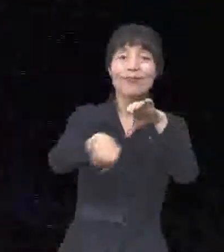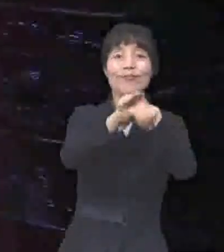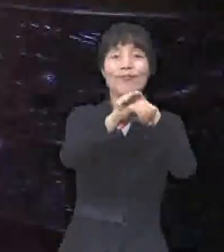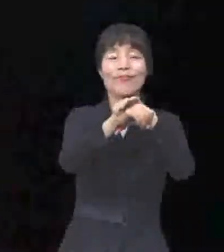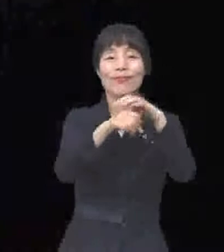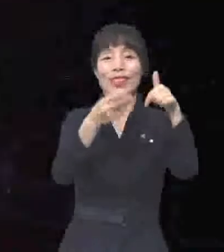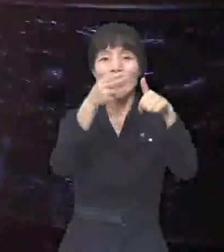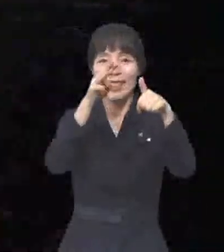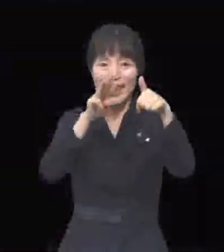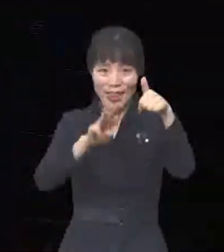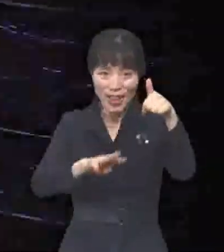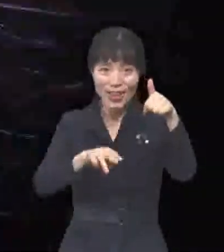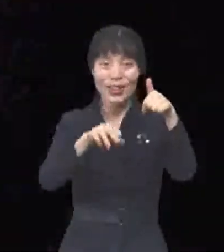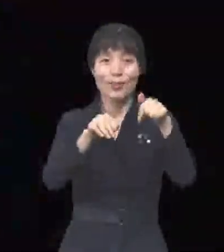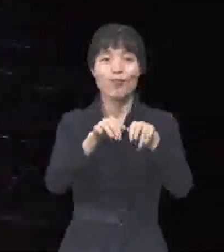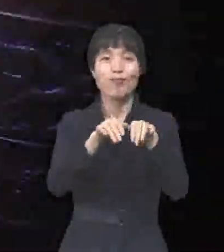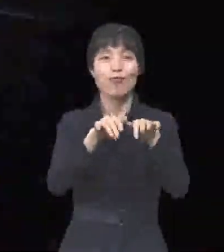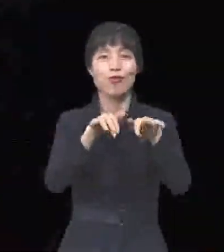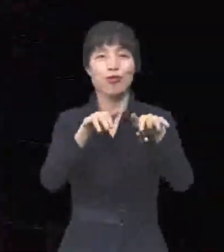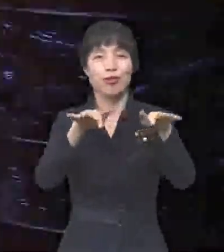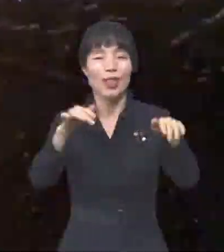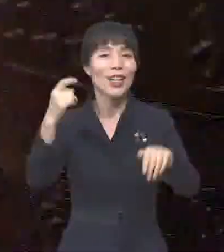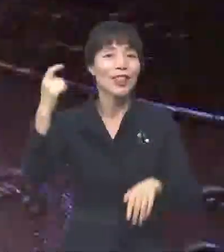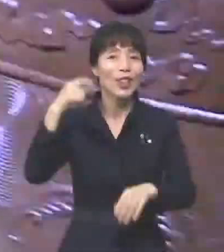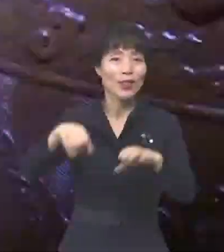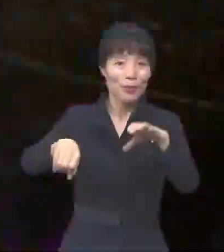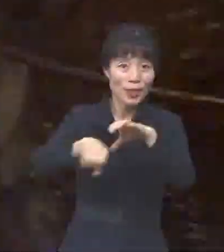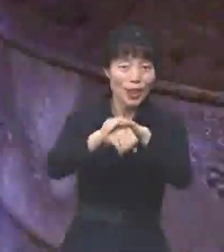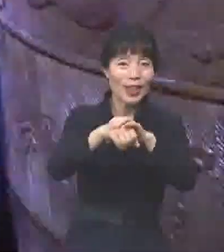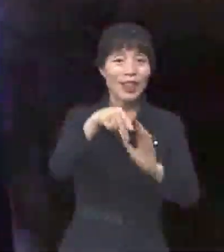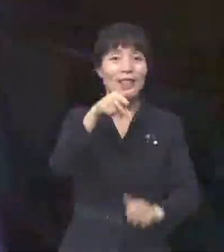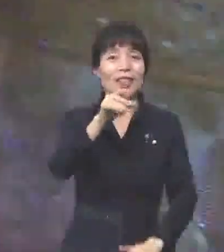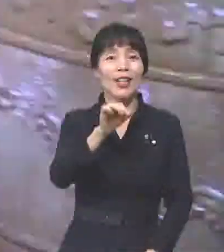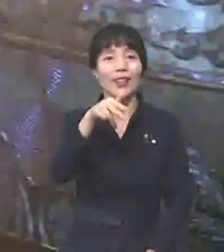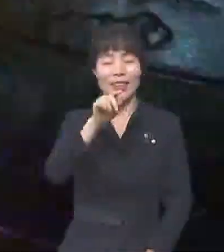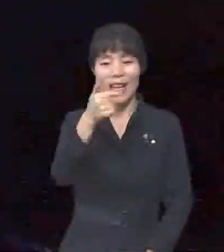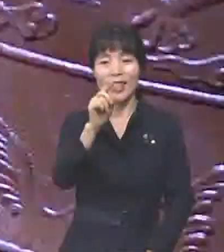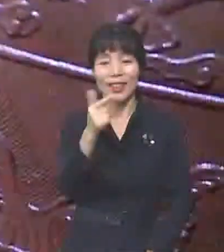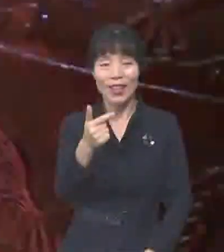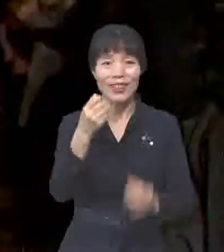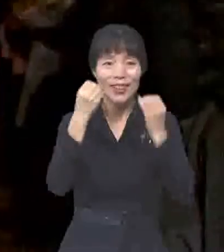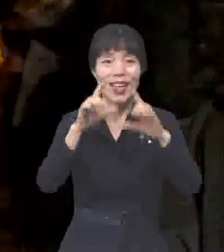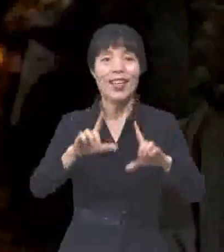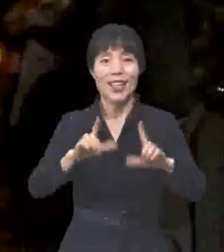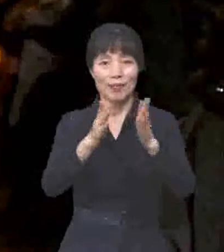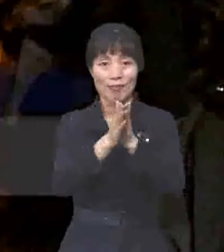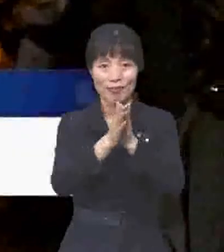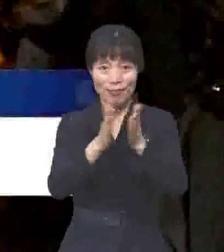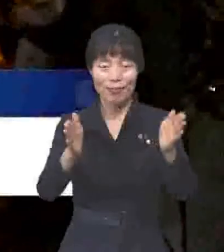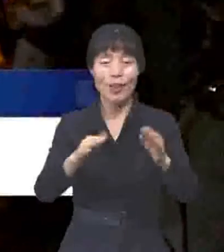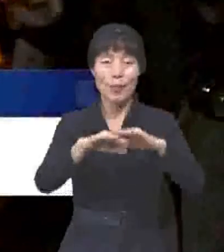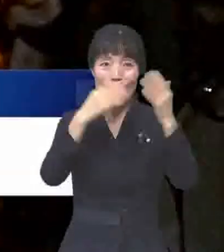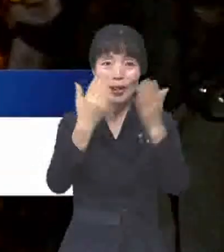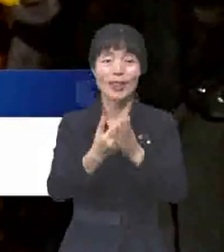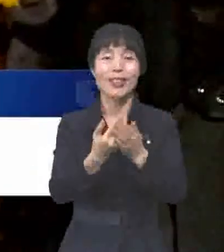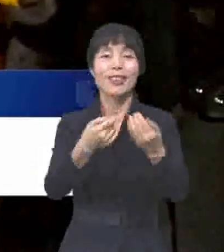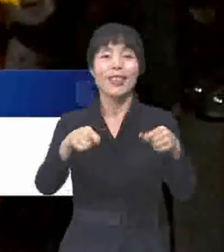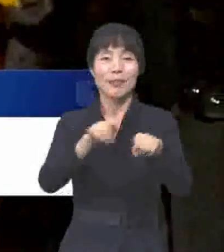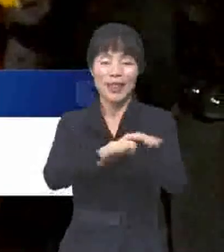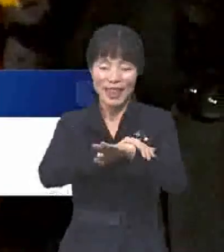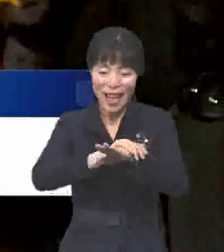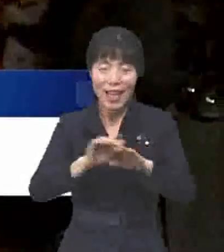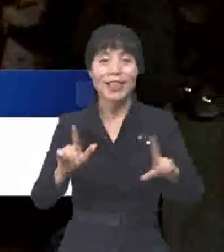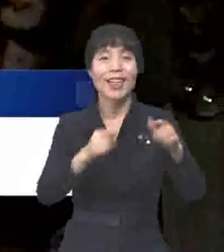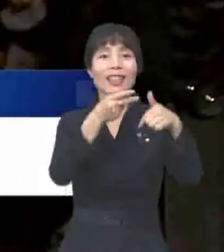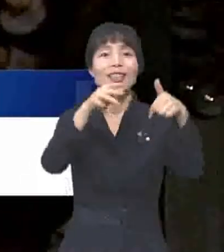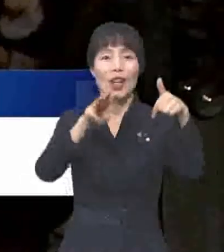인천 하늘에 울려 퍼지는 묵직한 타종이 경자년 새해를 알립니다. 모두가 함께 잘 사는 인천,